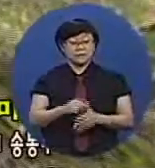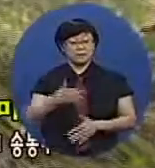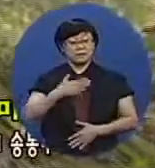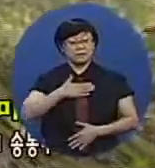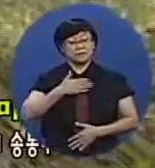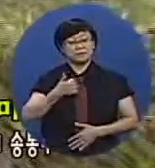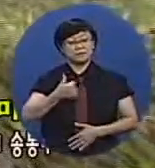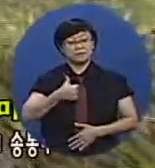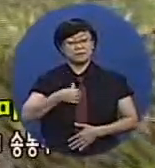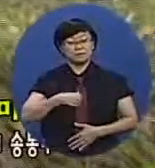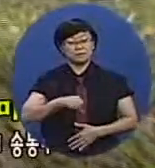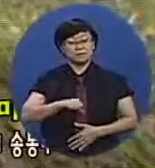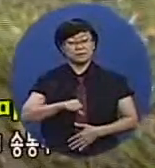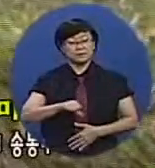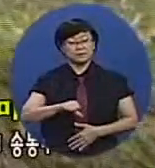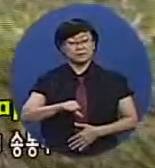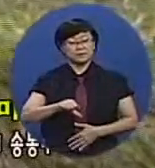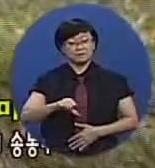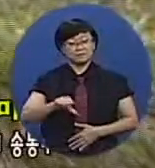이